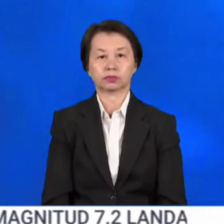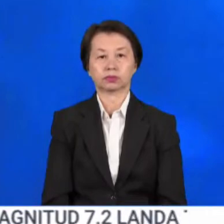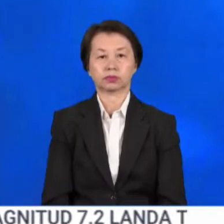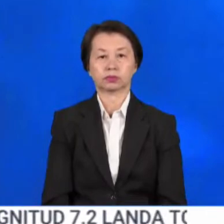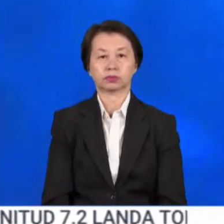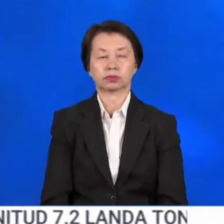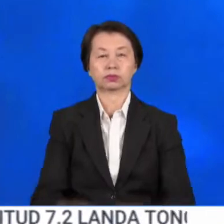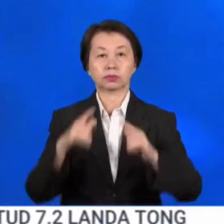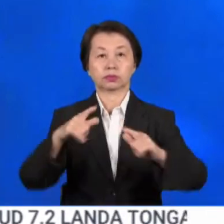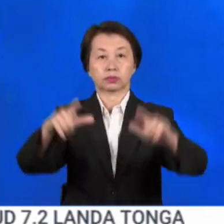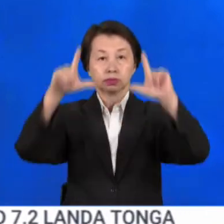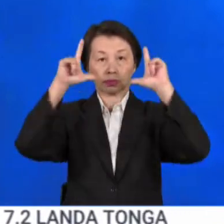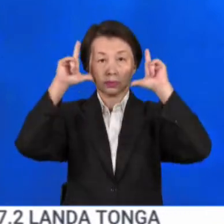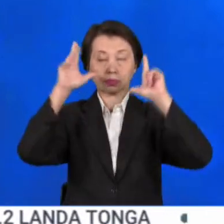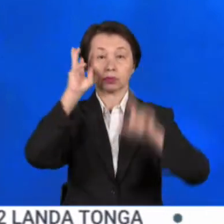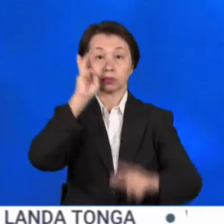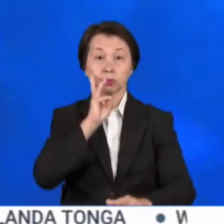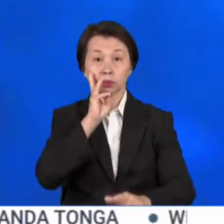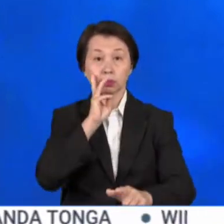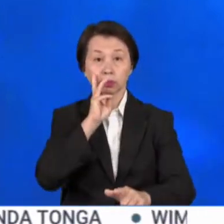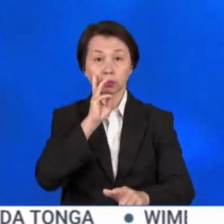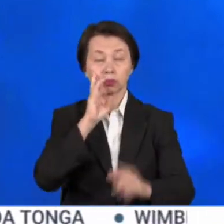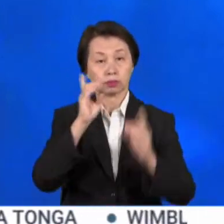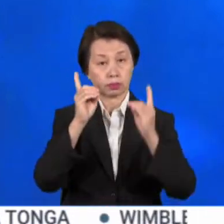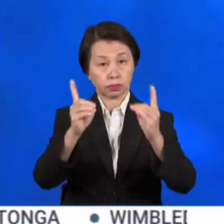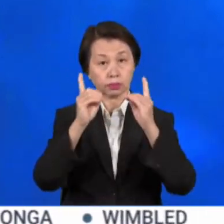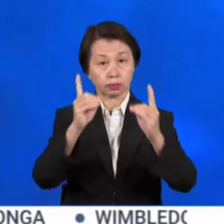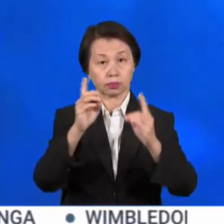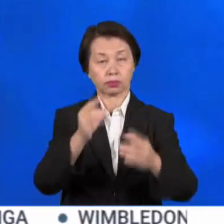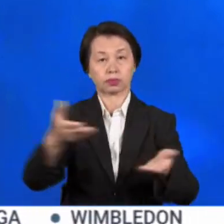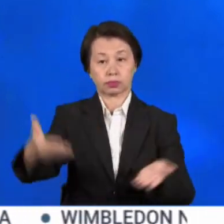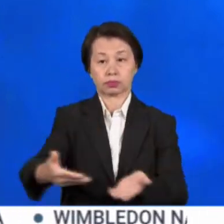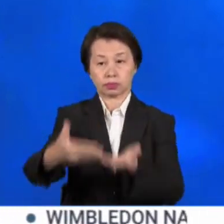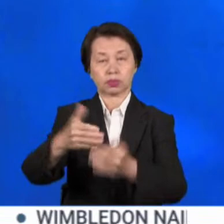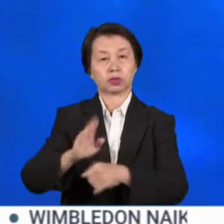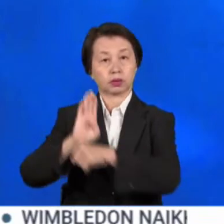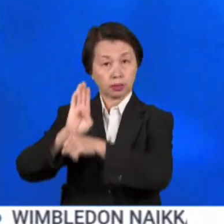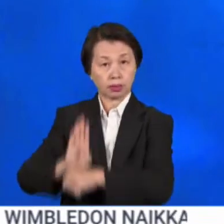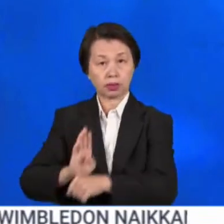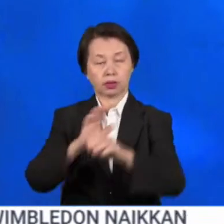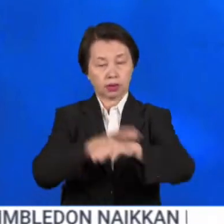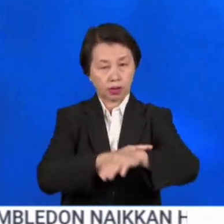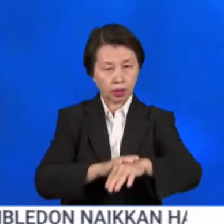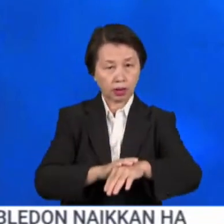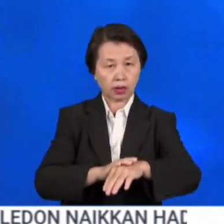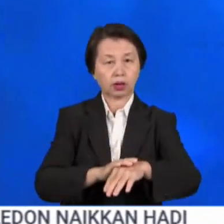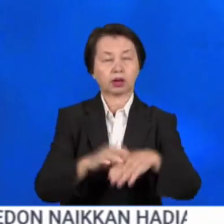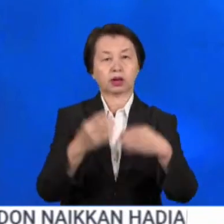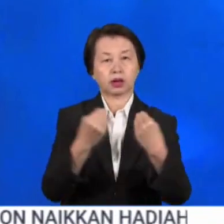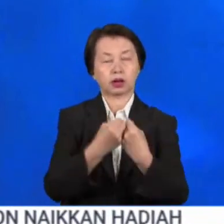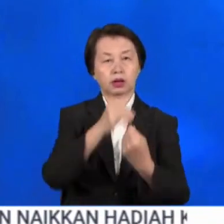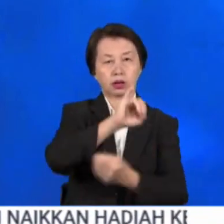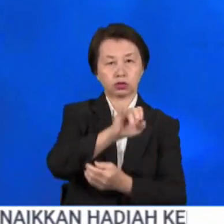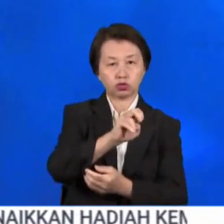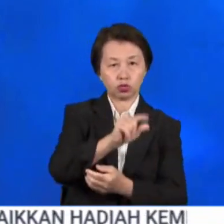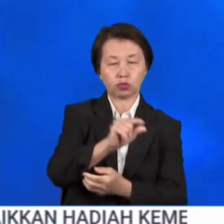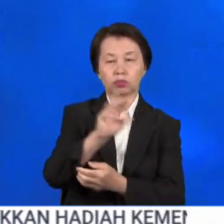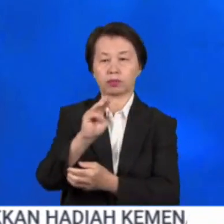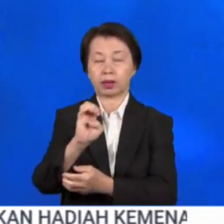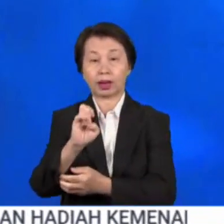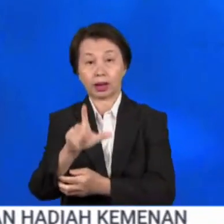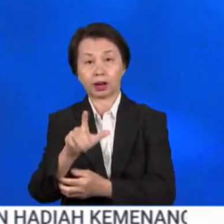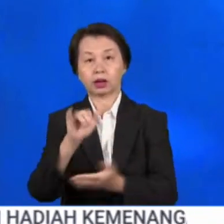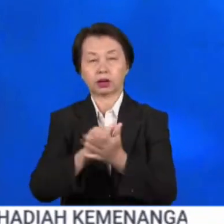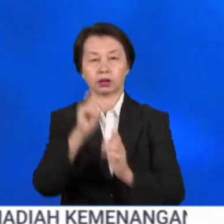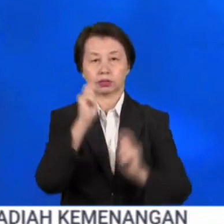Mengangkat martabat wanita, menekankan kepentingan pendidikan dan memperkenal adat budaya kaum Rau Tanjung Malim. Itu keunikan teater